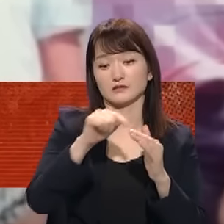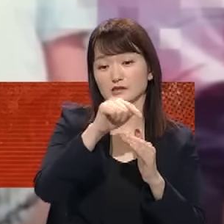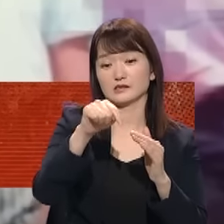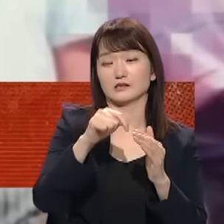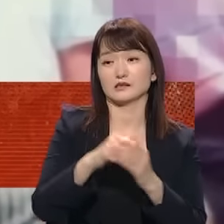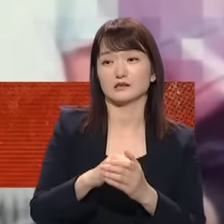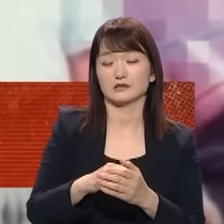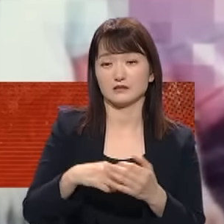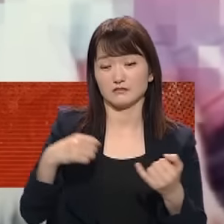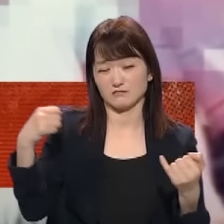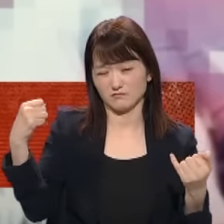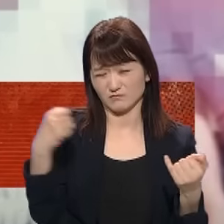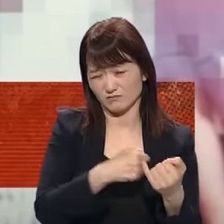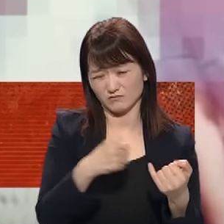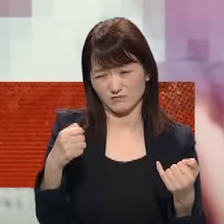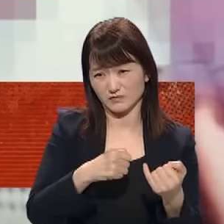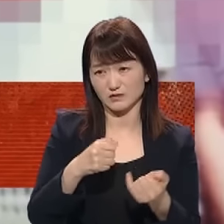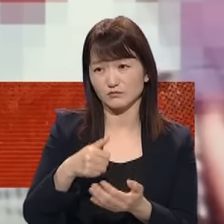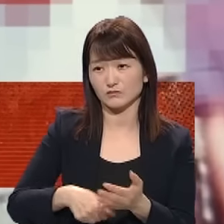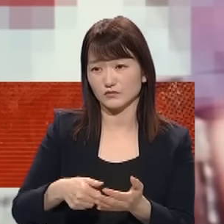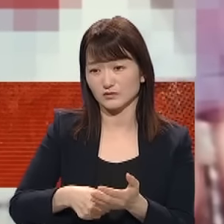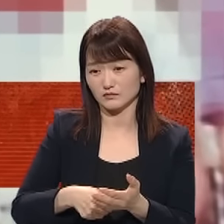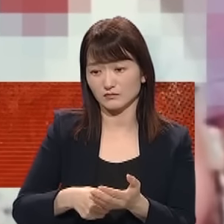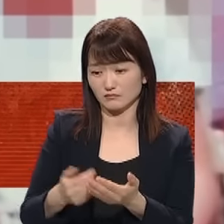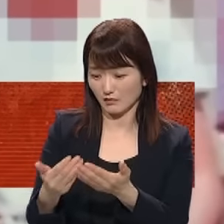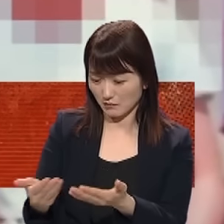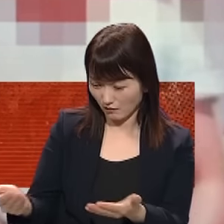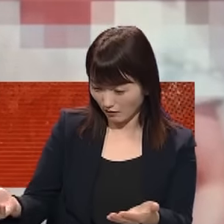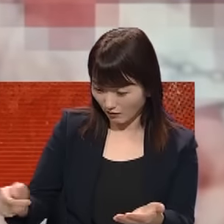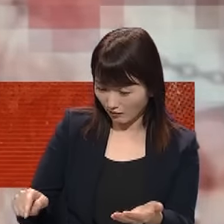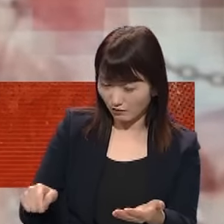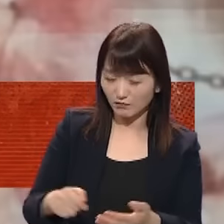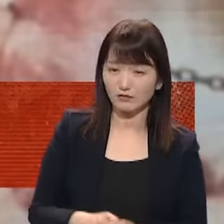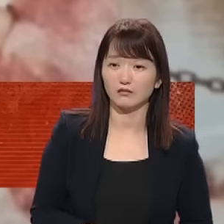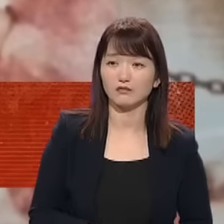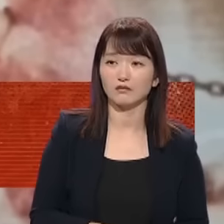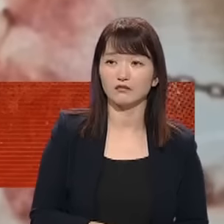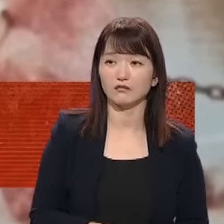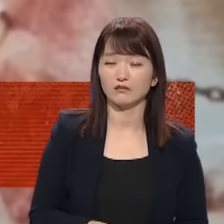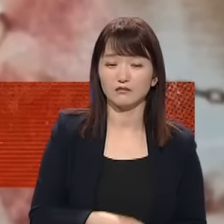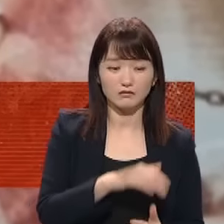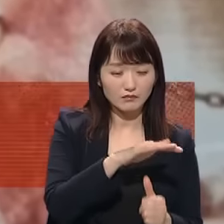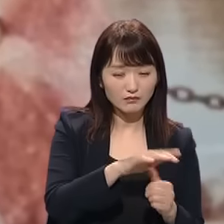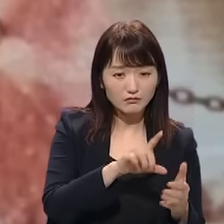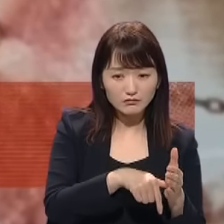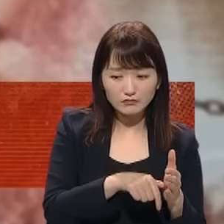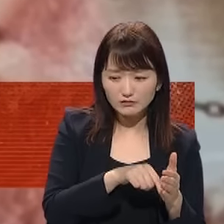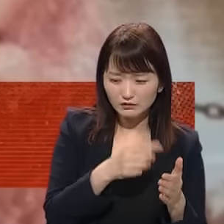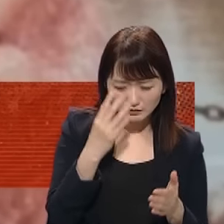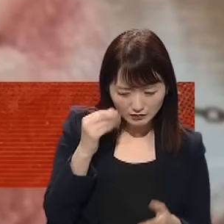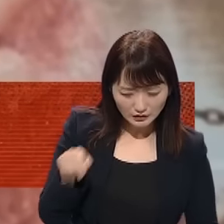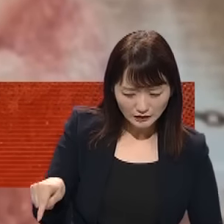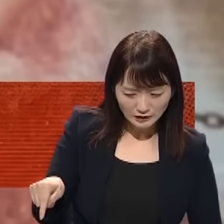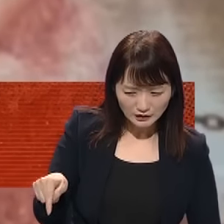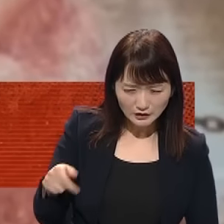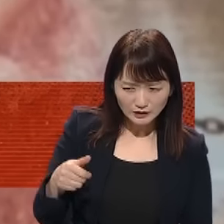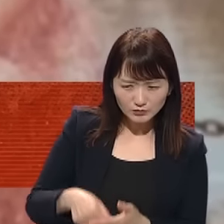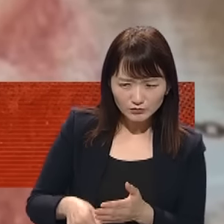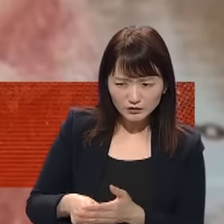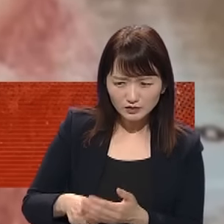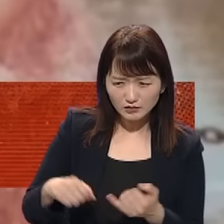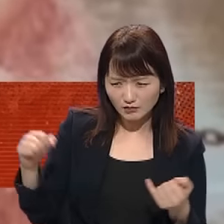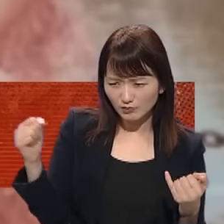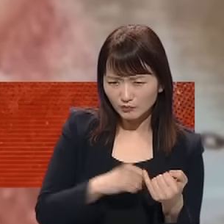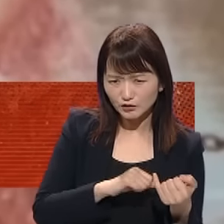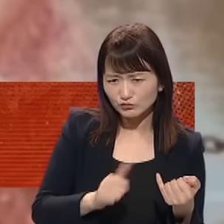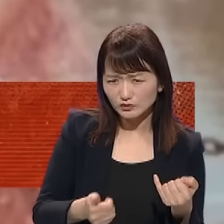이 폭행을 저질 때 쓰는 어떤 도구 같은 것들을 막 전시를 해놨대요. 근데 어린 마음에도 이런 걸로 맞으면 죽겠다 싶어서 일부는 버린 적도